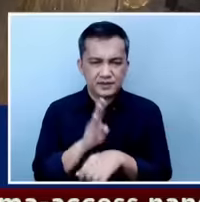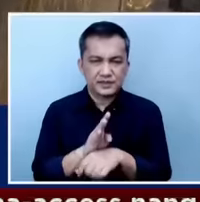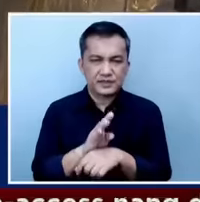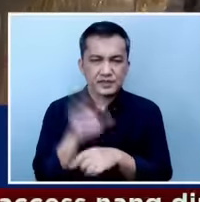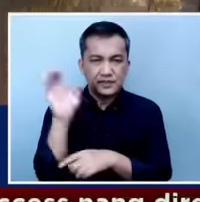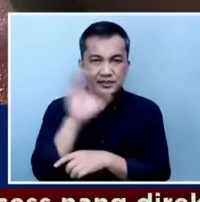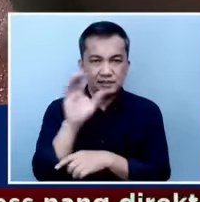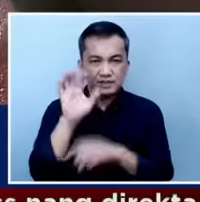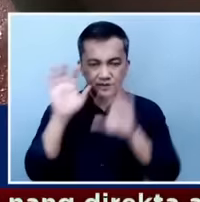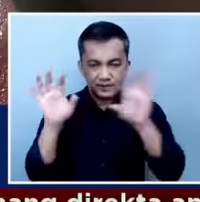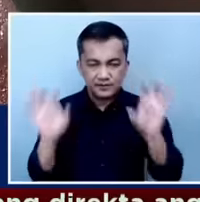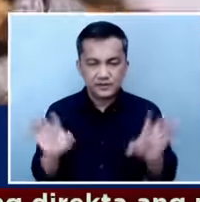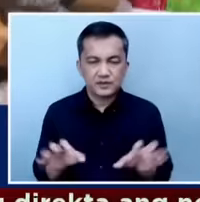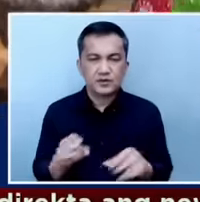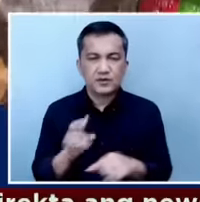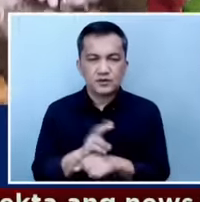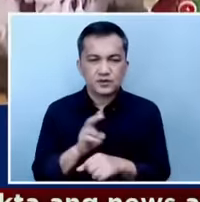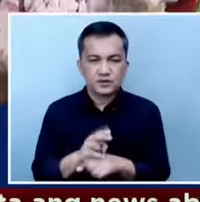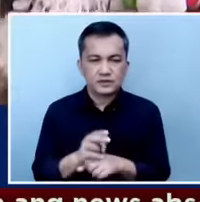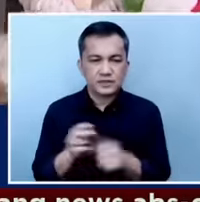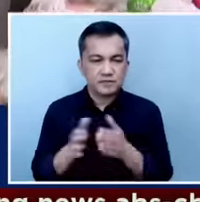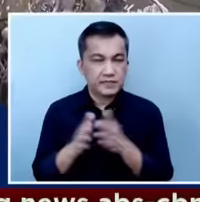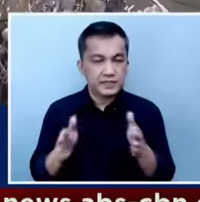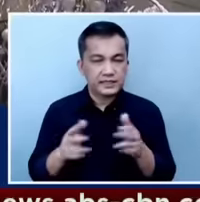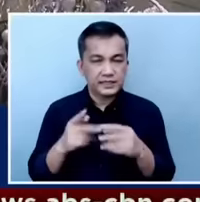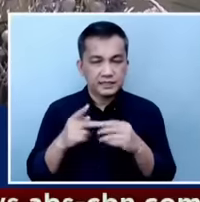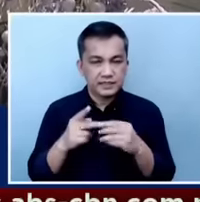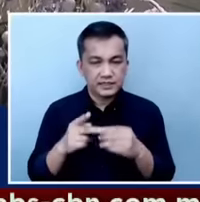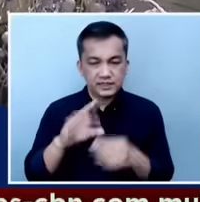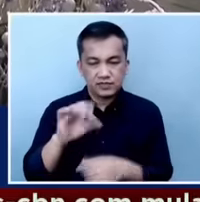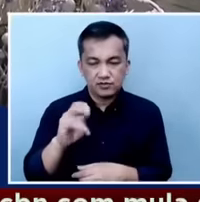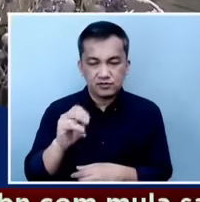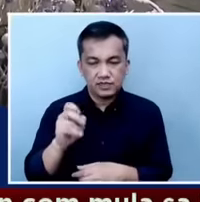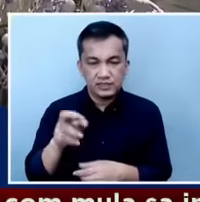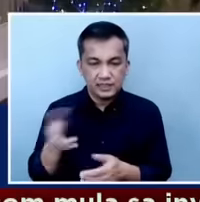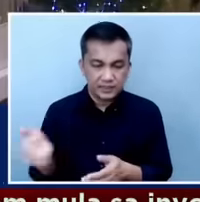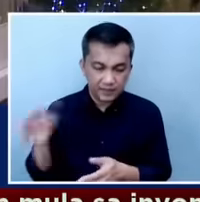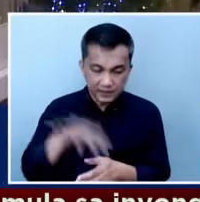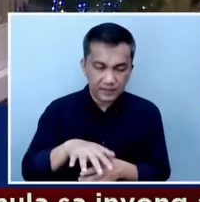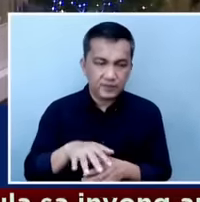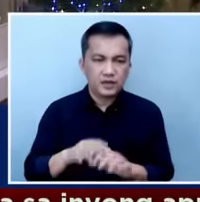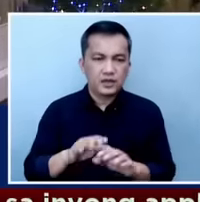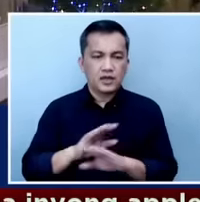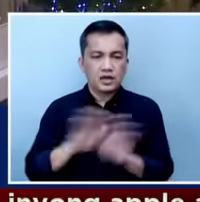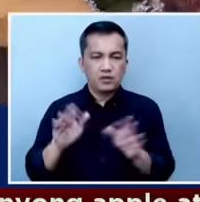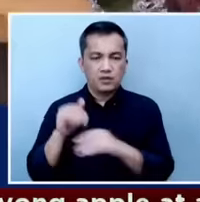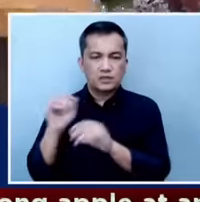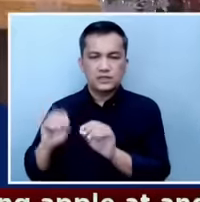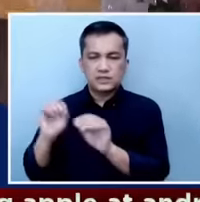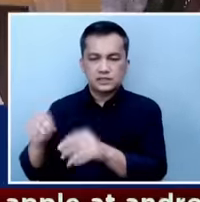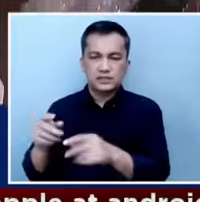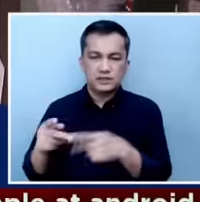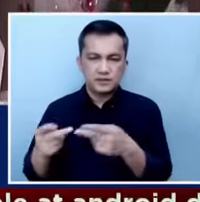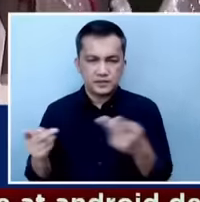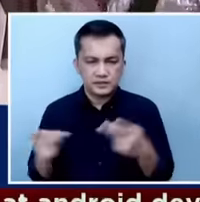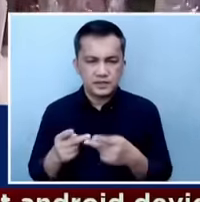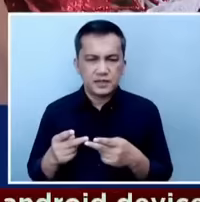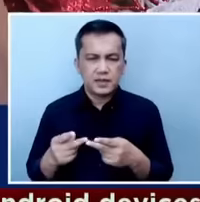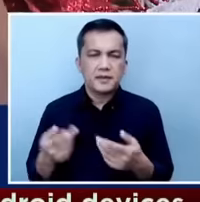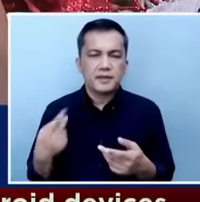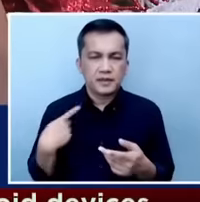decors, gumamit ng malaking plastic container na may takip at iwasang ilagay sa lugar na maraming